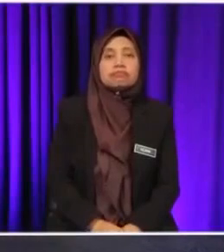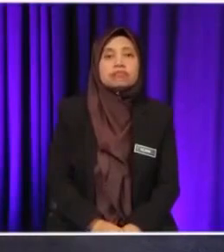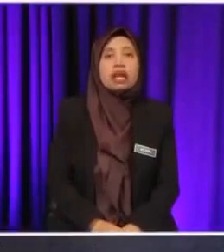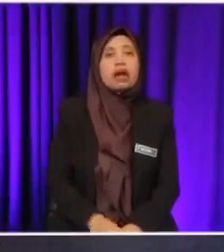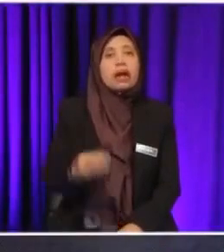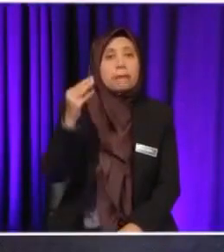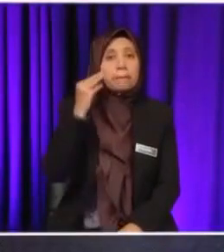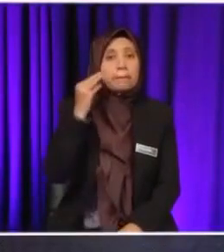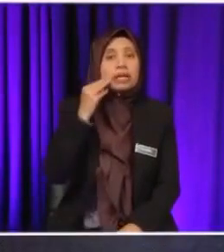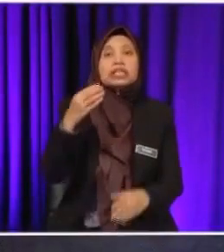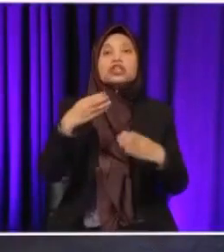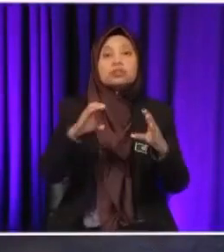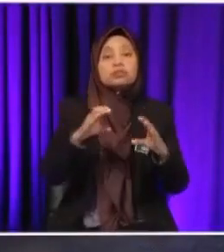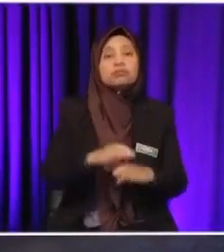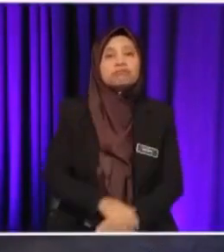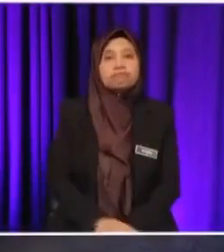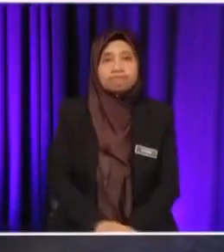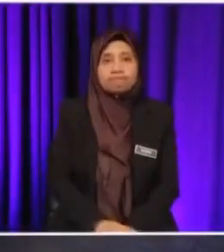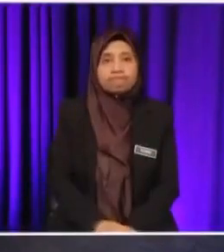Okey, Mardia. Silakan, Mardia.